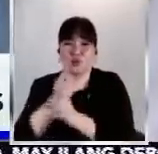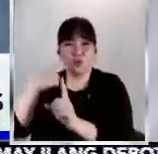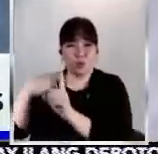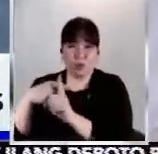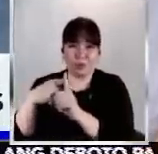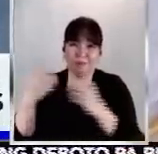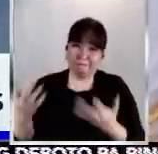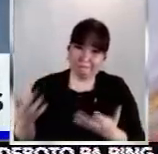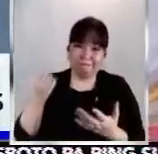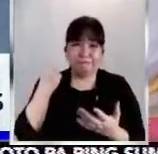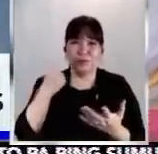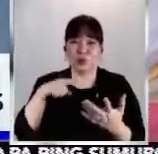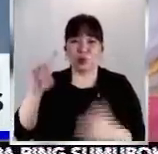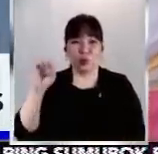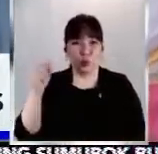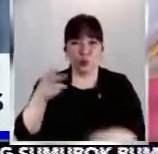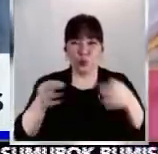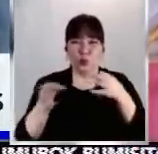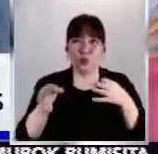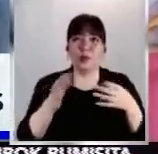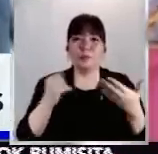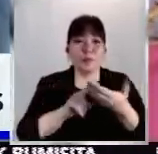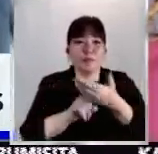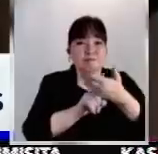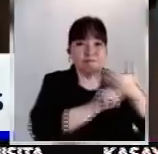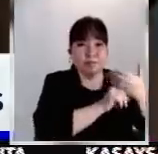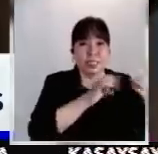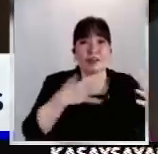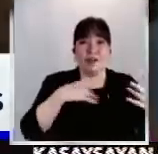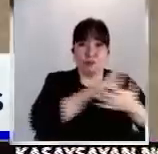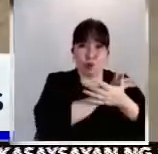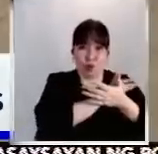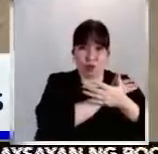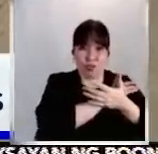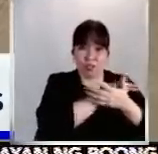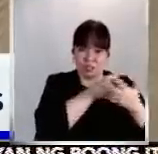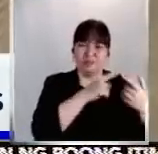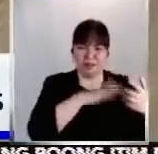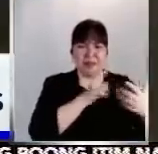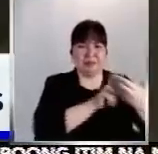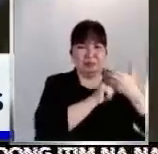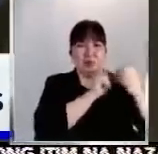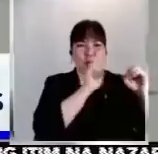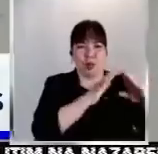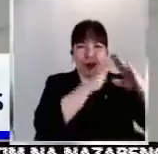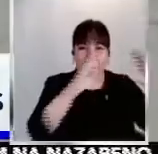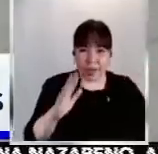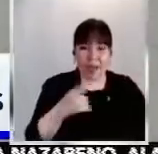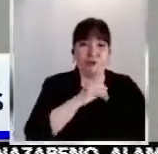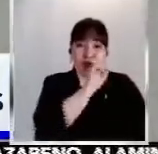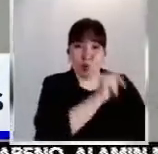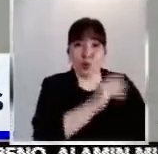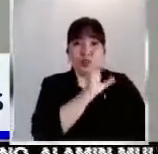home isolation ng mga may COVID basta't may sariling kwarto at banyo sa bahay at mababantayan ng LGU o healthcare provider. Kung wala